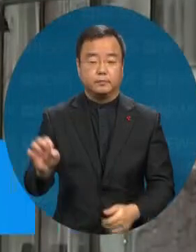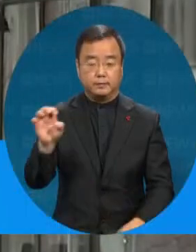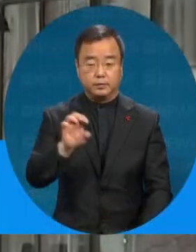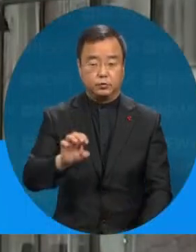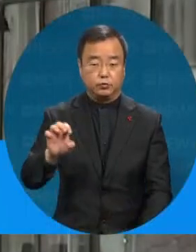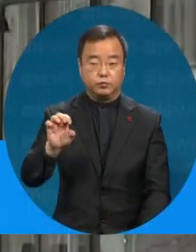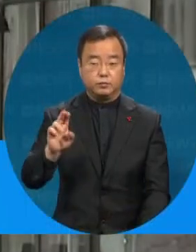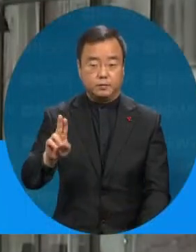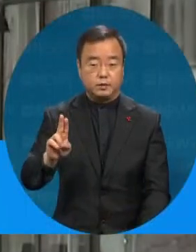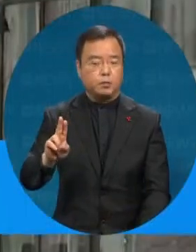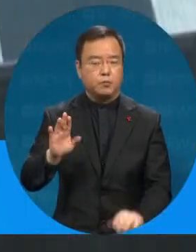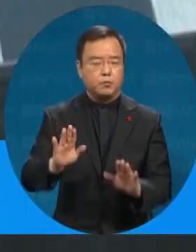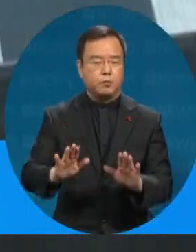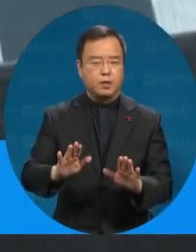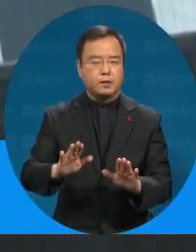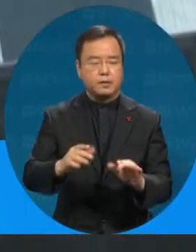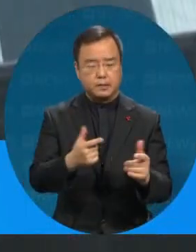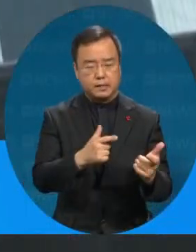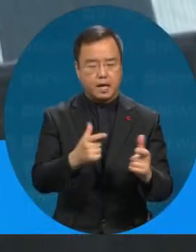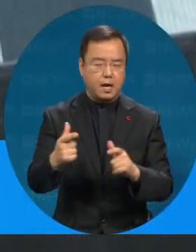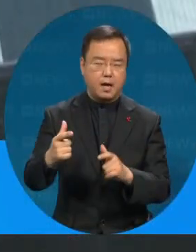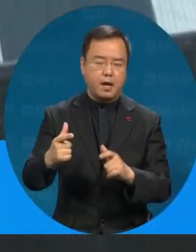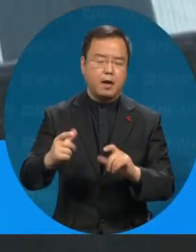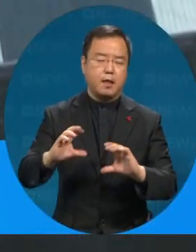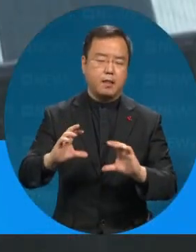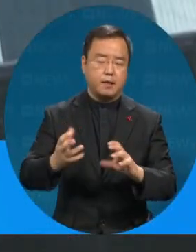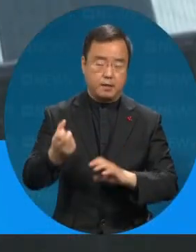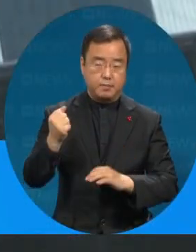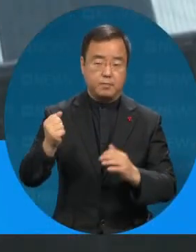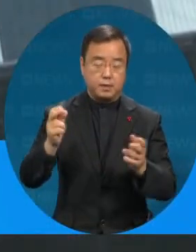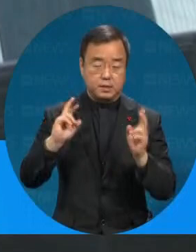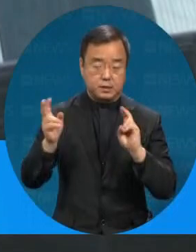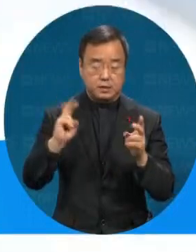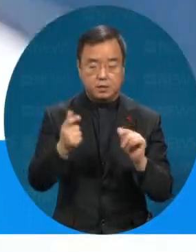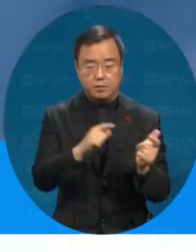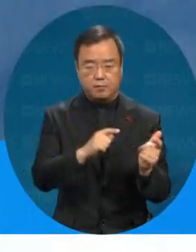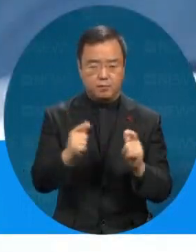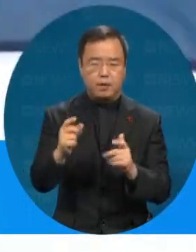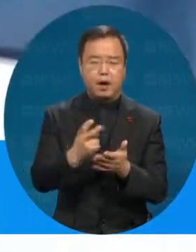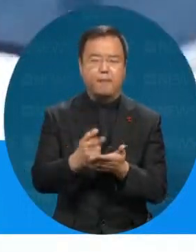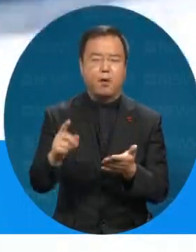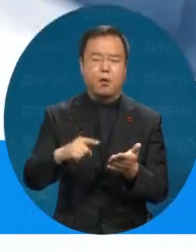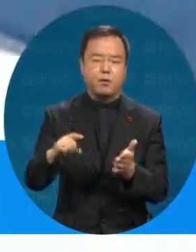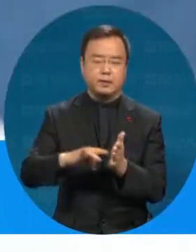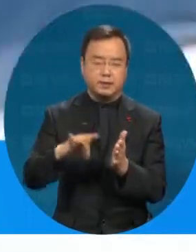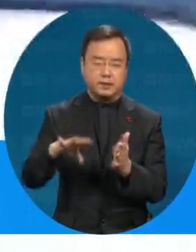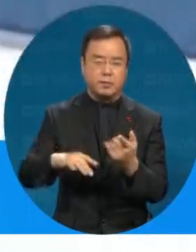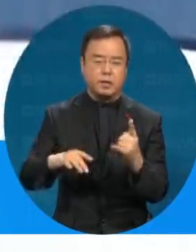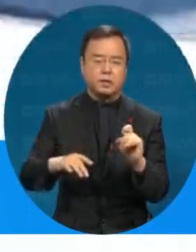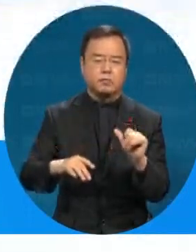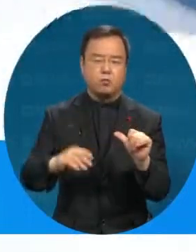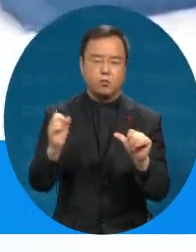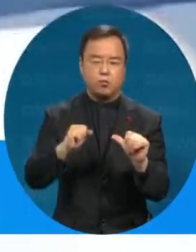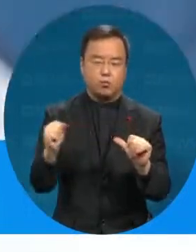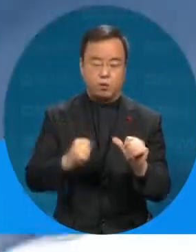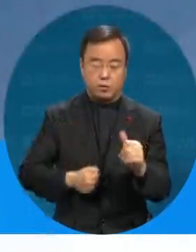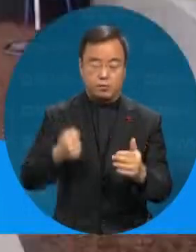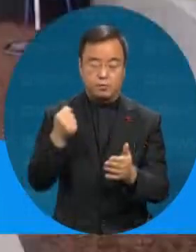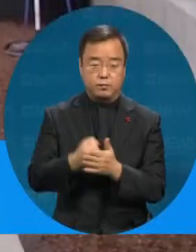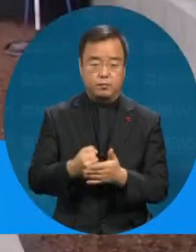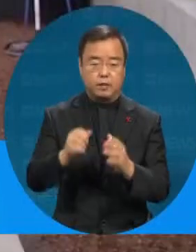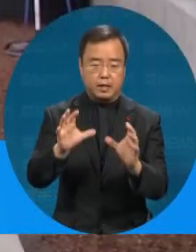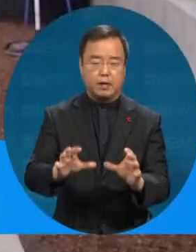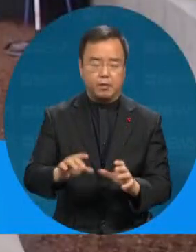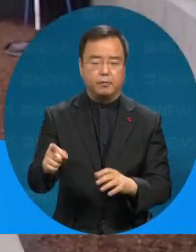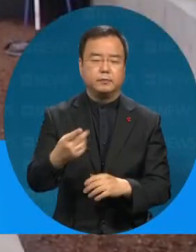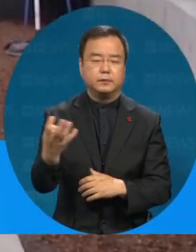유럽연합이 다국적 기업의 최저 법인세율을 15%로 하는 조세 개혁안을 공식 채택했습니다. 세계 140여 개국이 합의한